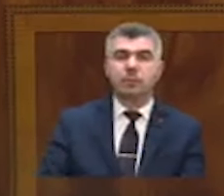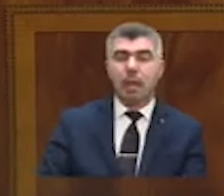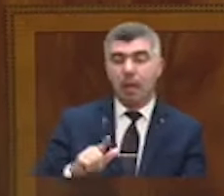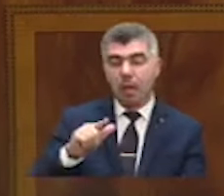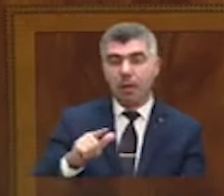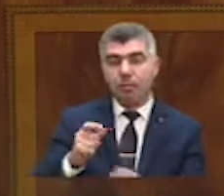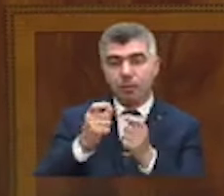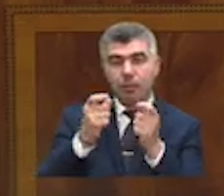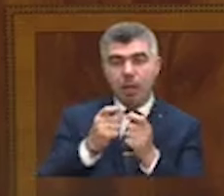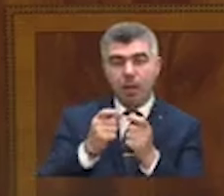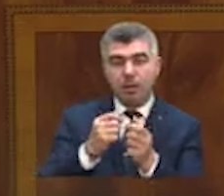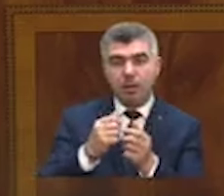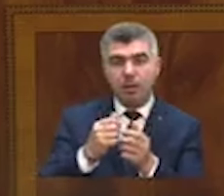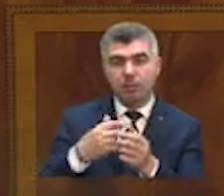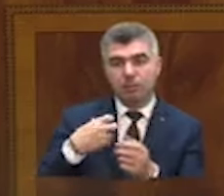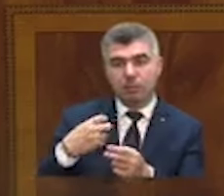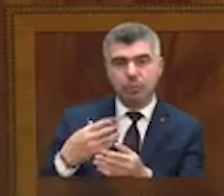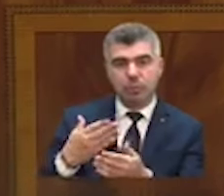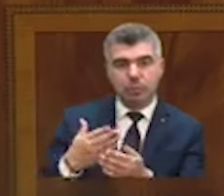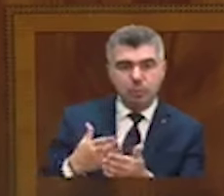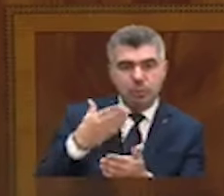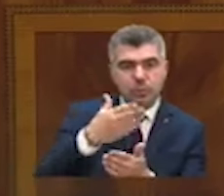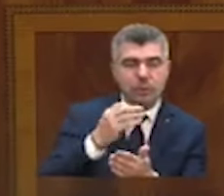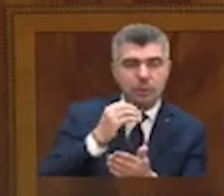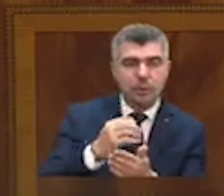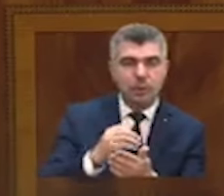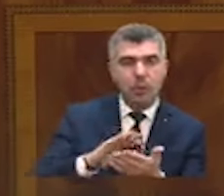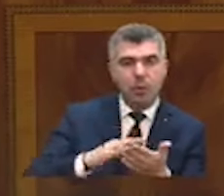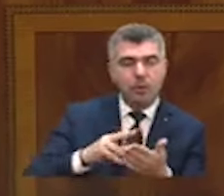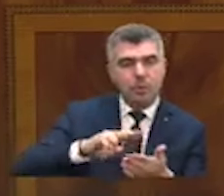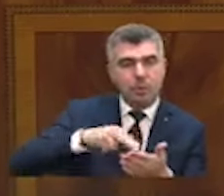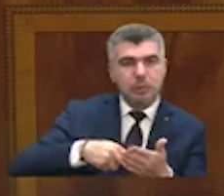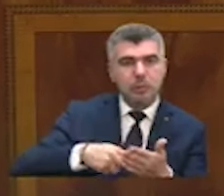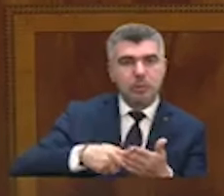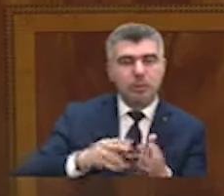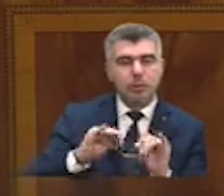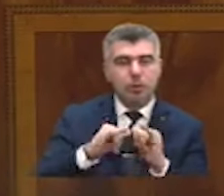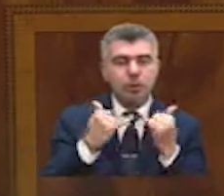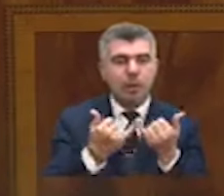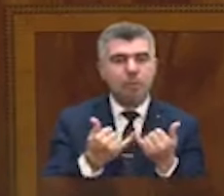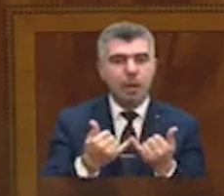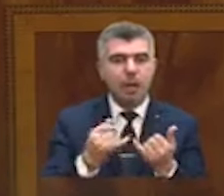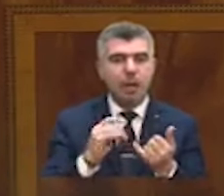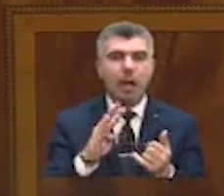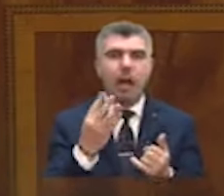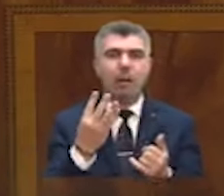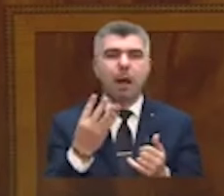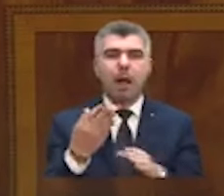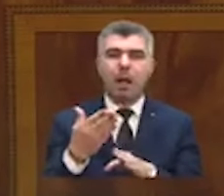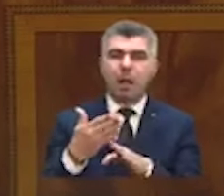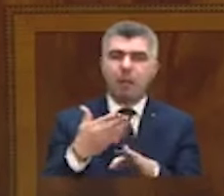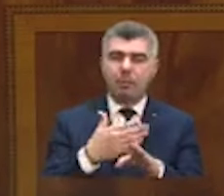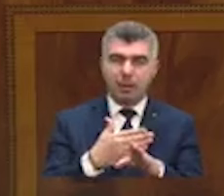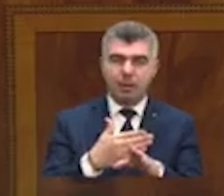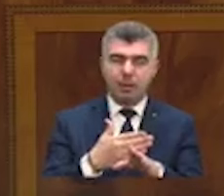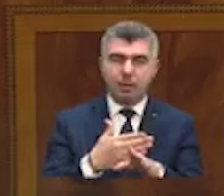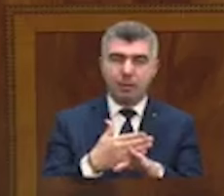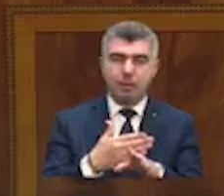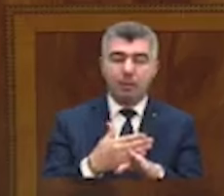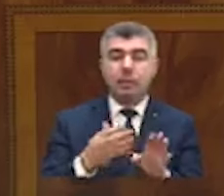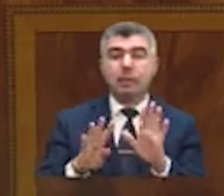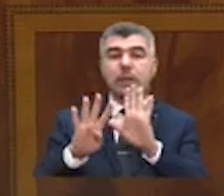الاستثمارات اللي اللي خذنا ه ليجم ماشي ه لا كوميسيون الاخ كوميسيون اللي داز من قبل